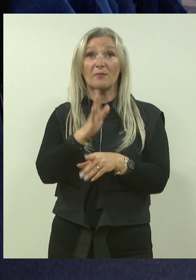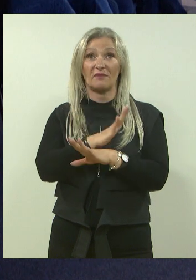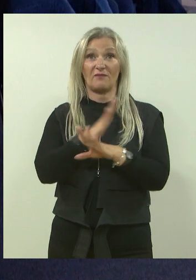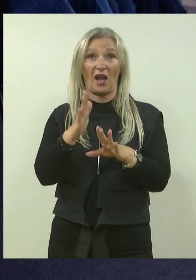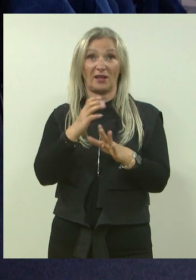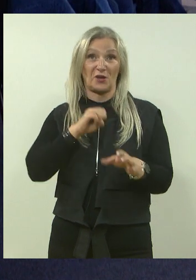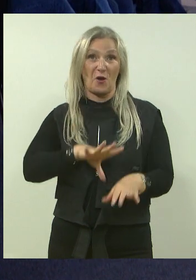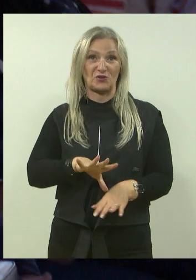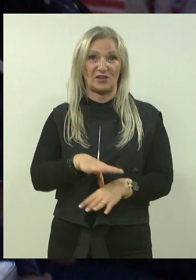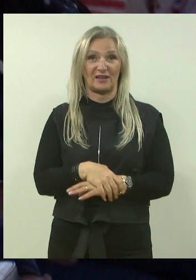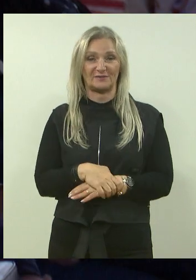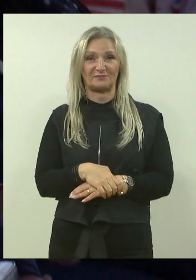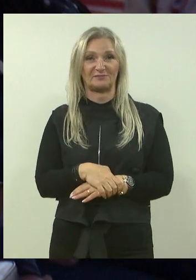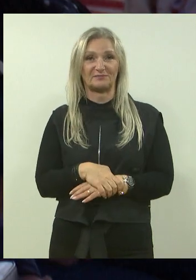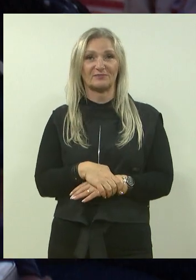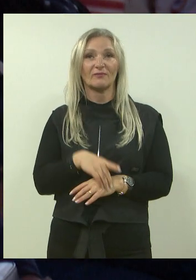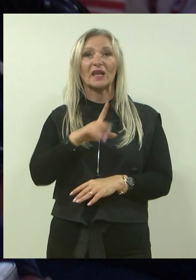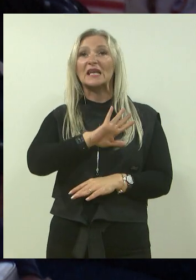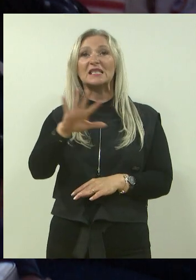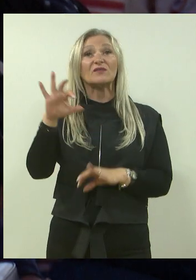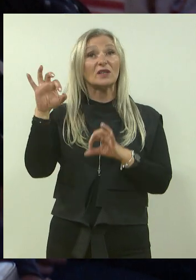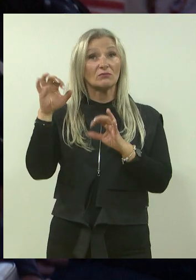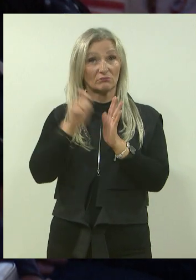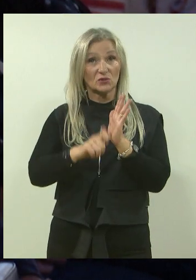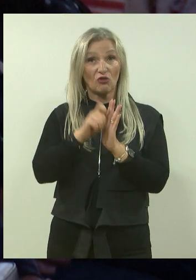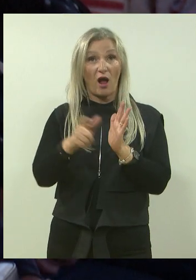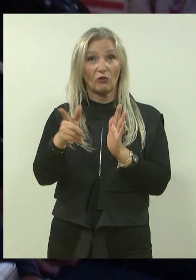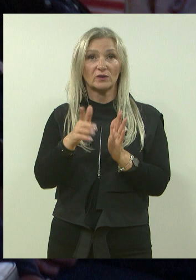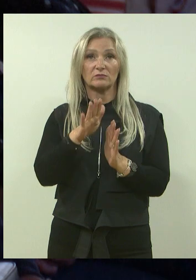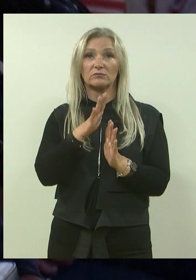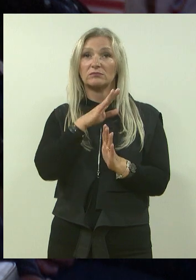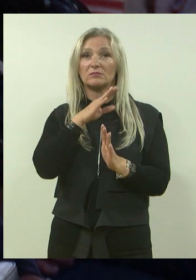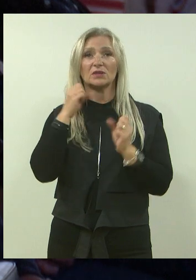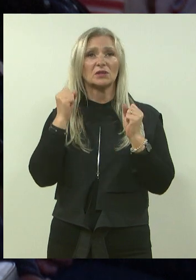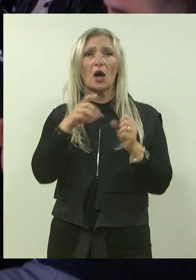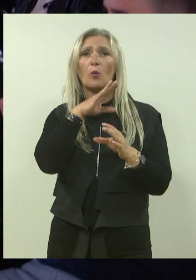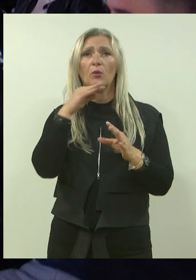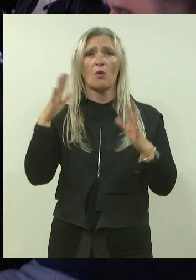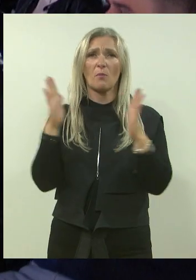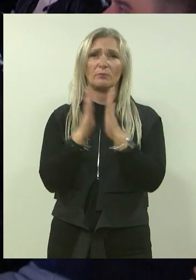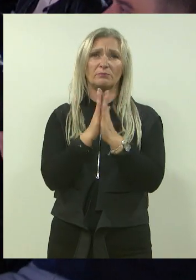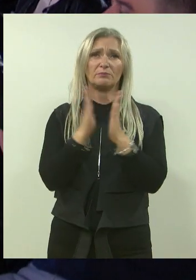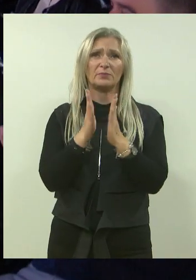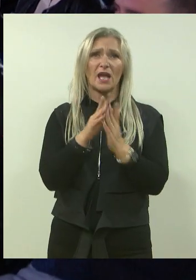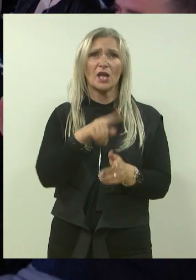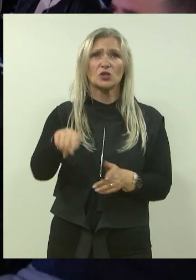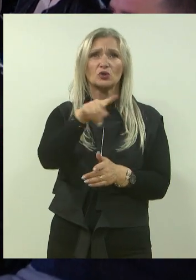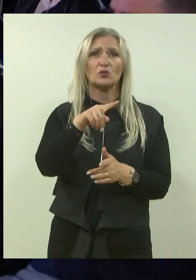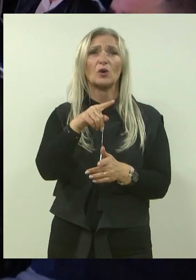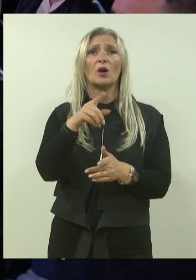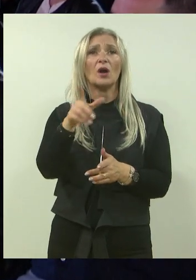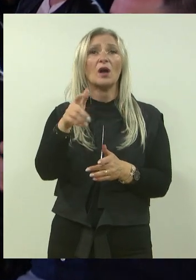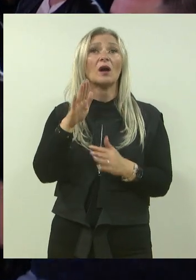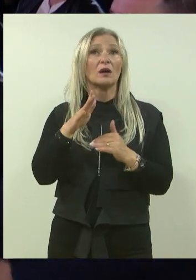jubilej. Sve članice i članovi ovog KUD-a nagrađeni su zasluženim pljeskom zadovoljne publike koja uvijek dolazi na njihove nastupe, a koji